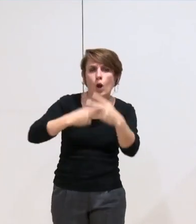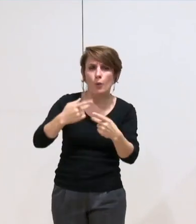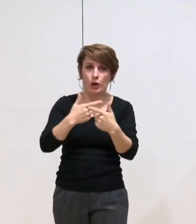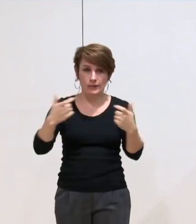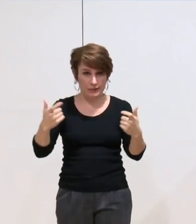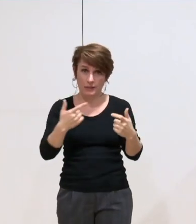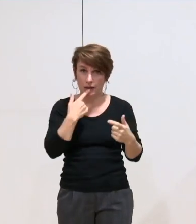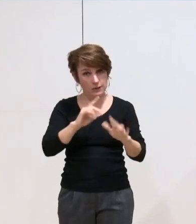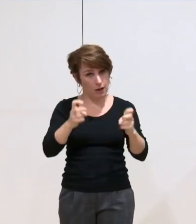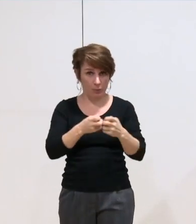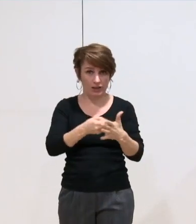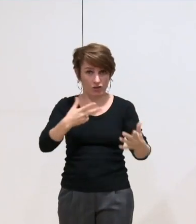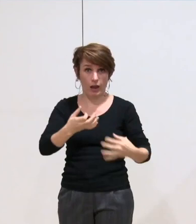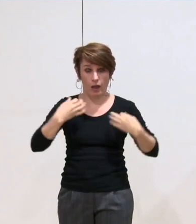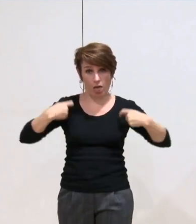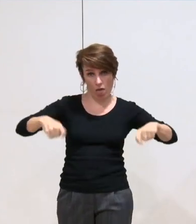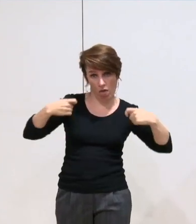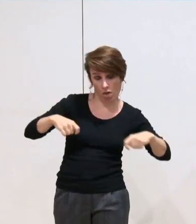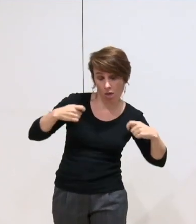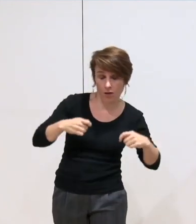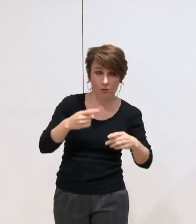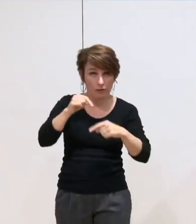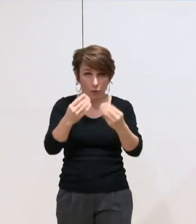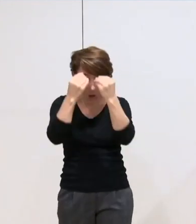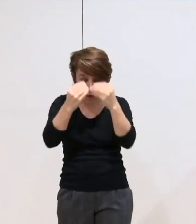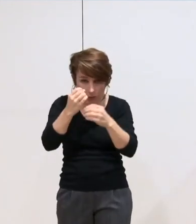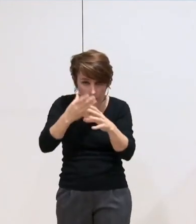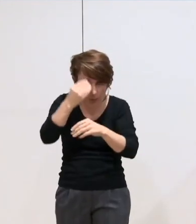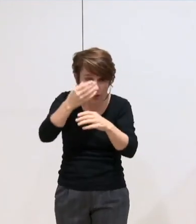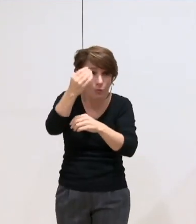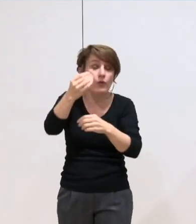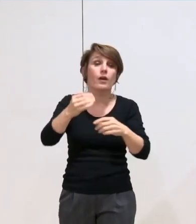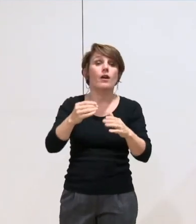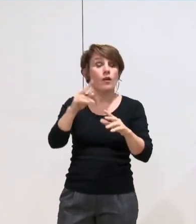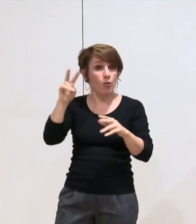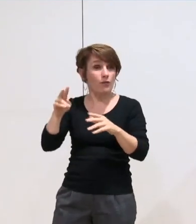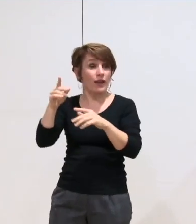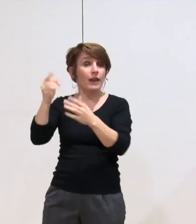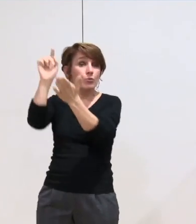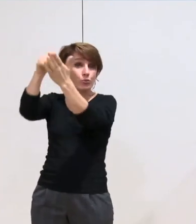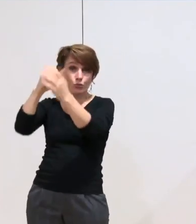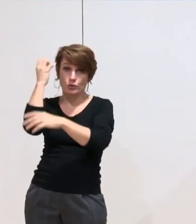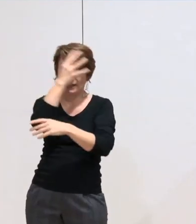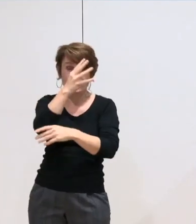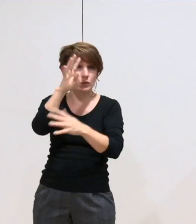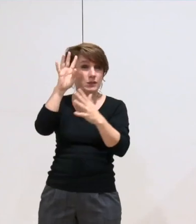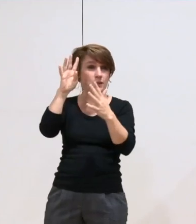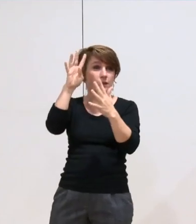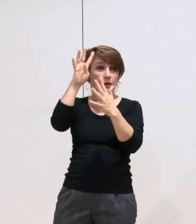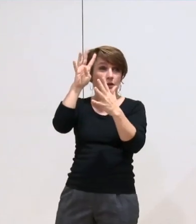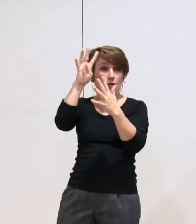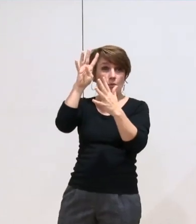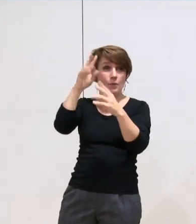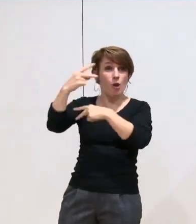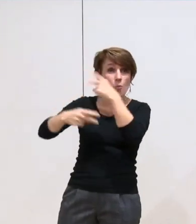Donc, c'est tellement vrai qu'aux États-Unis, PowerPoint, on l'appelle le logiciel qui rend con, parce qu'effectivement, à force de faire de belles présentations, on en